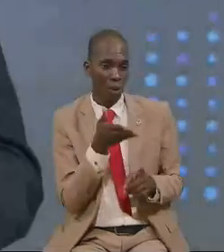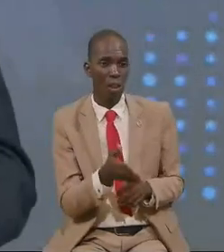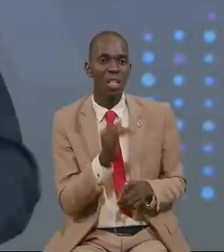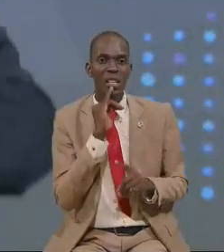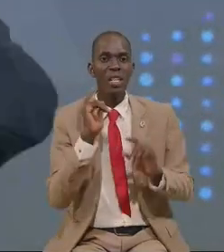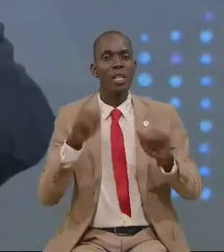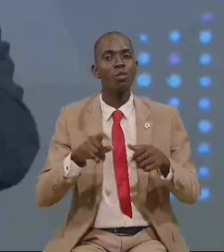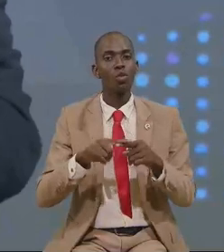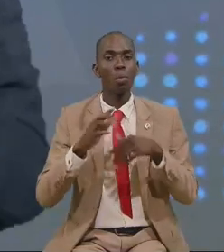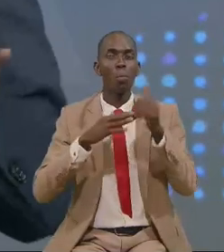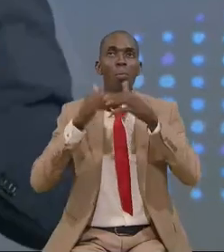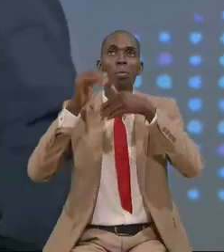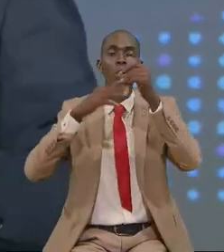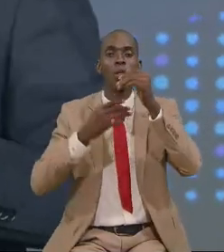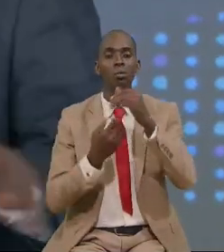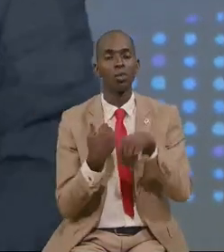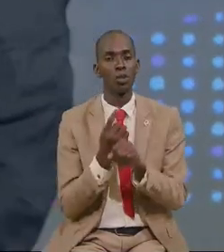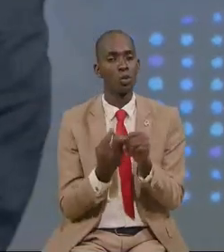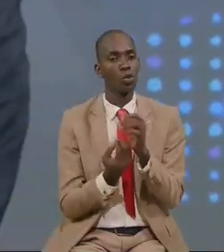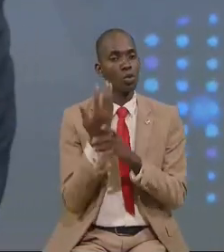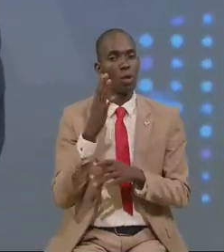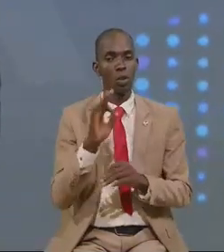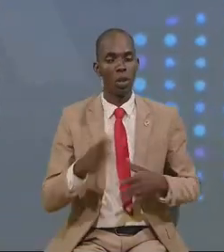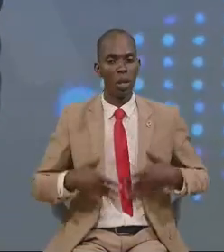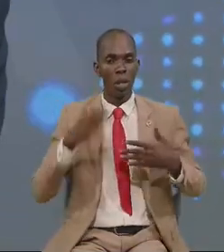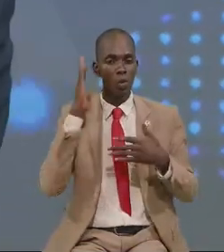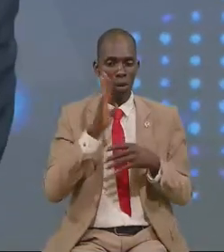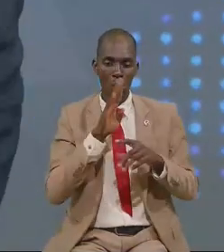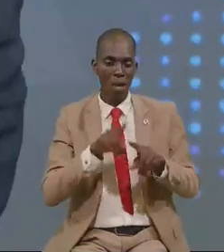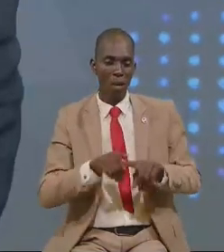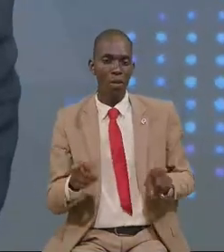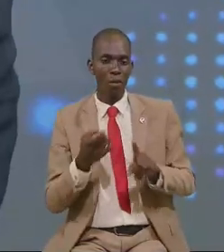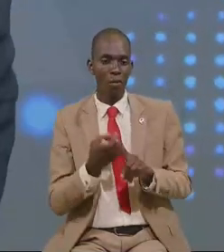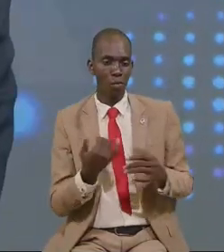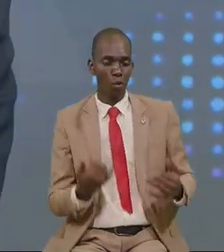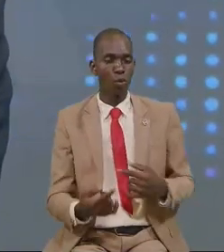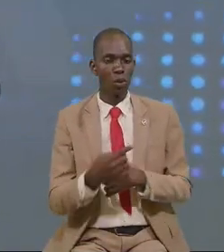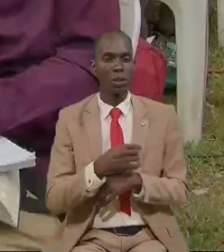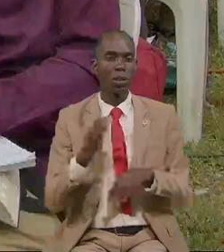t'édifier. Et ta vie sera différente aujourd'hui qu'elle était